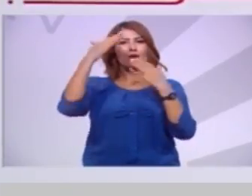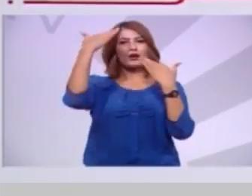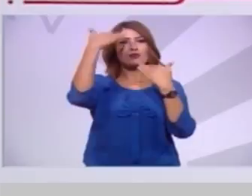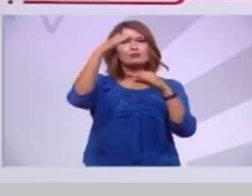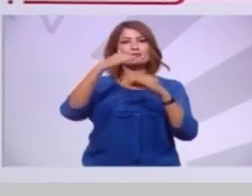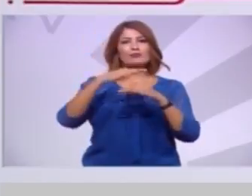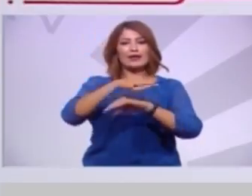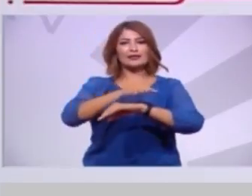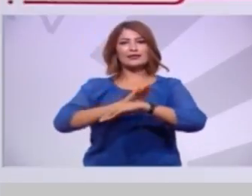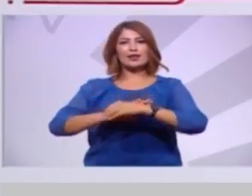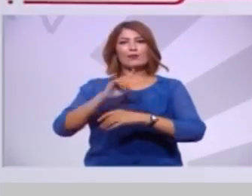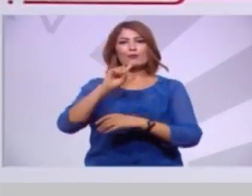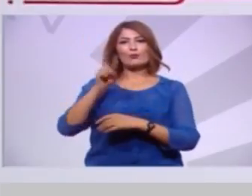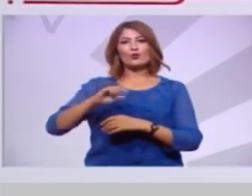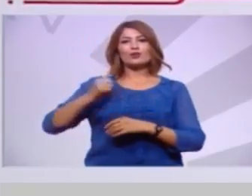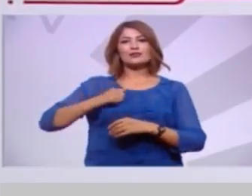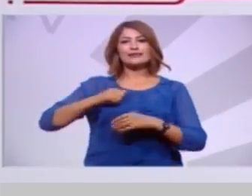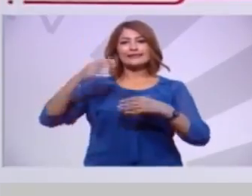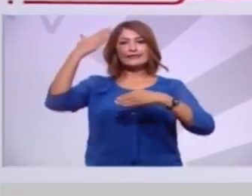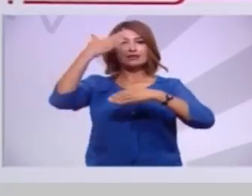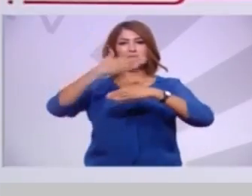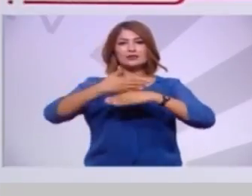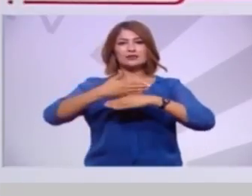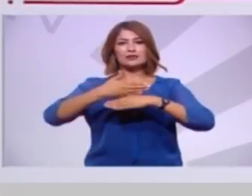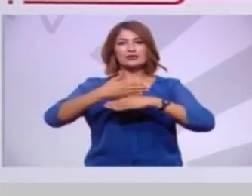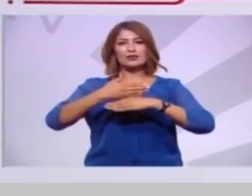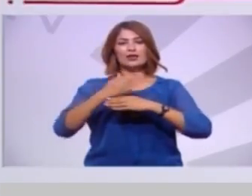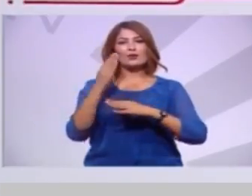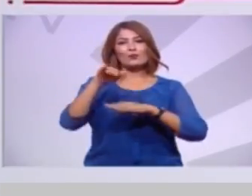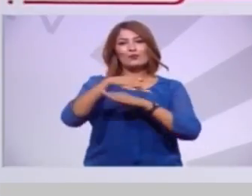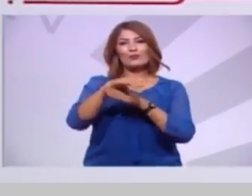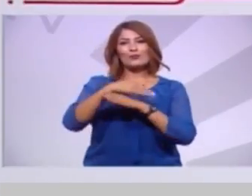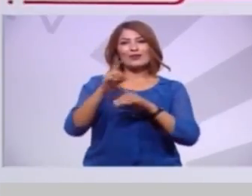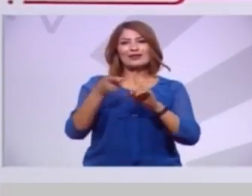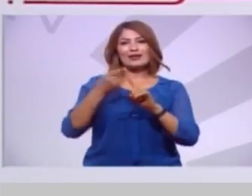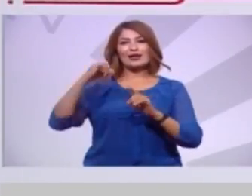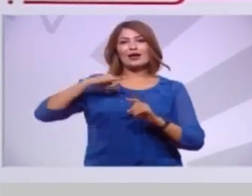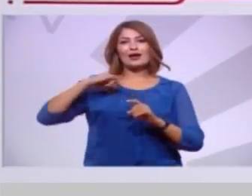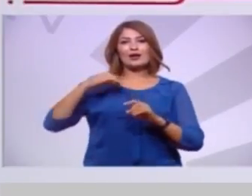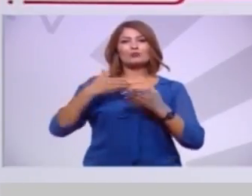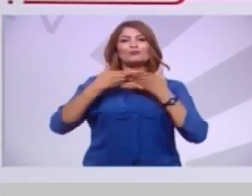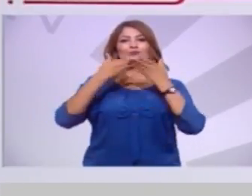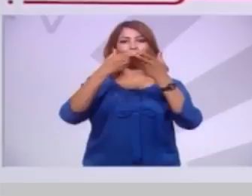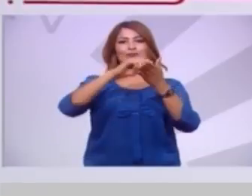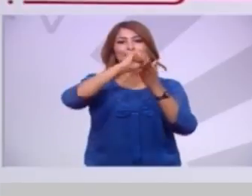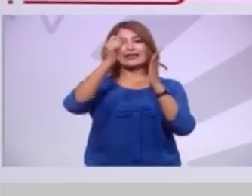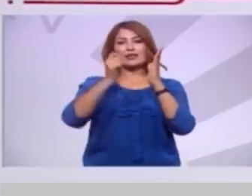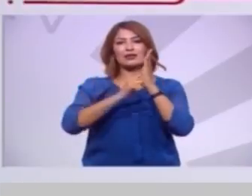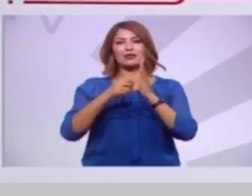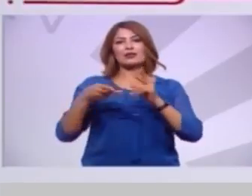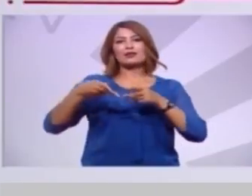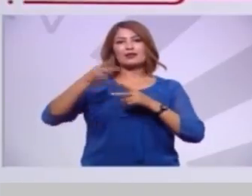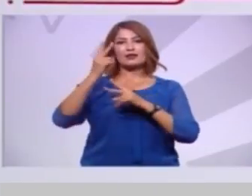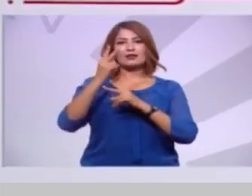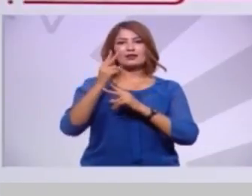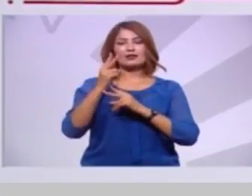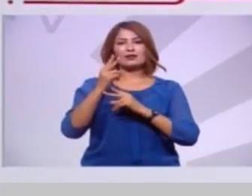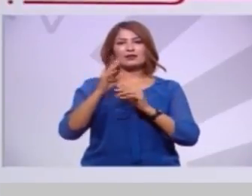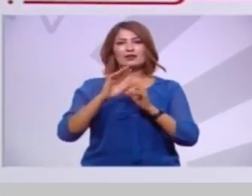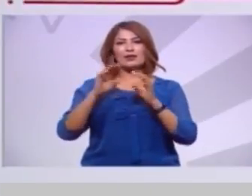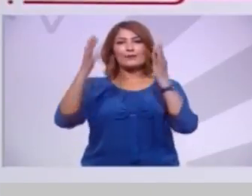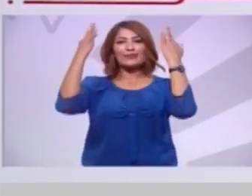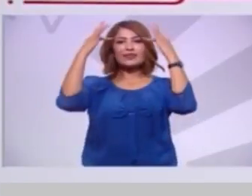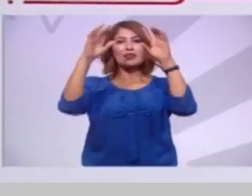والحد من البطاله وخاصه اصحاب الشهادات العليا اما فيما يخص اه النشاط الثقافي